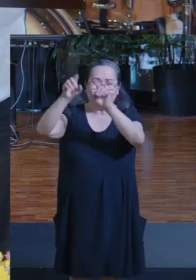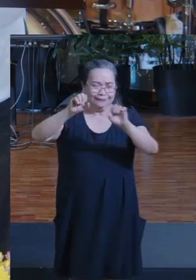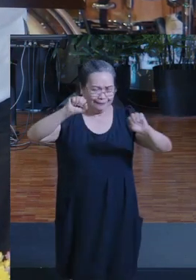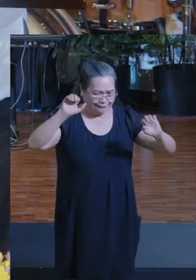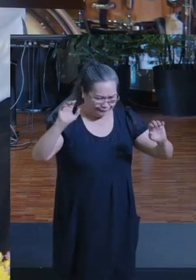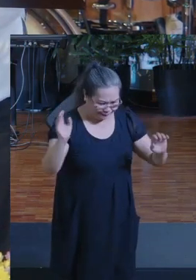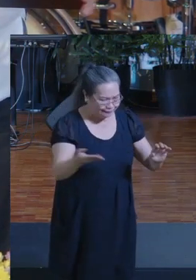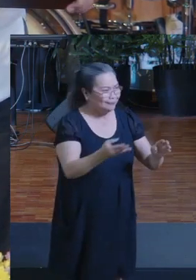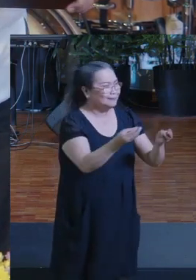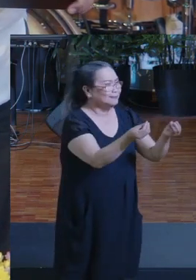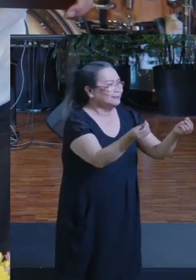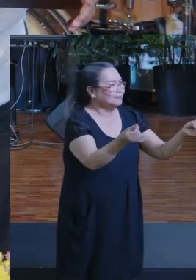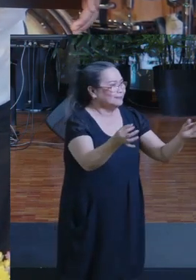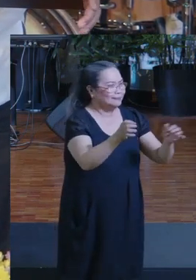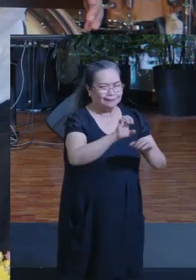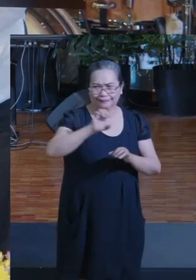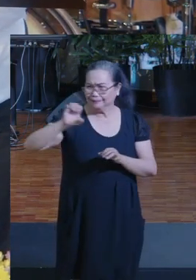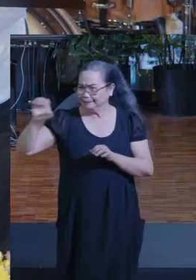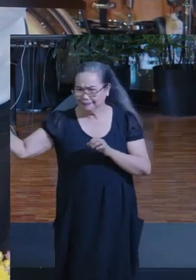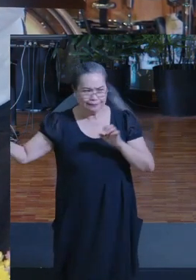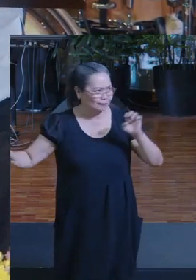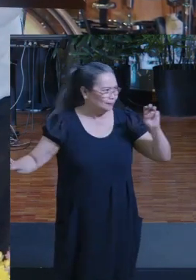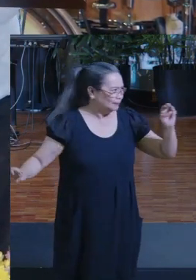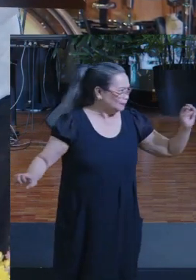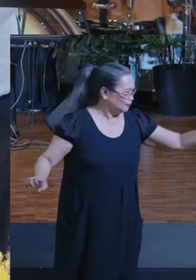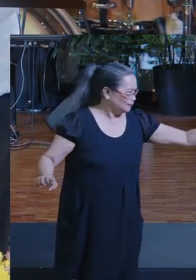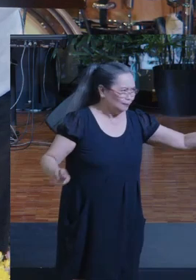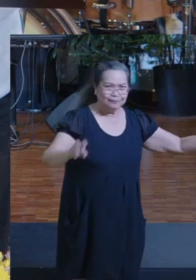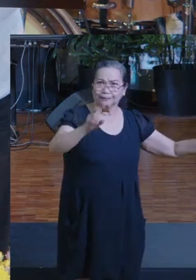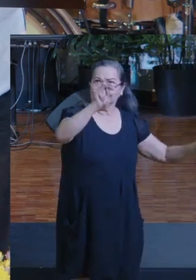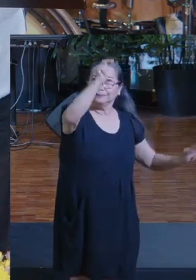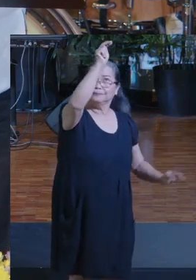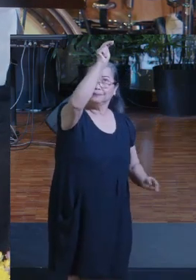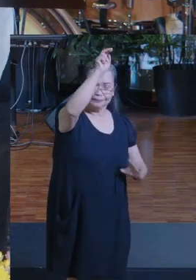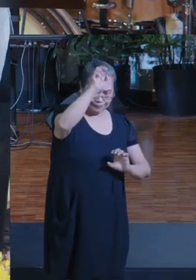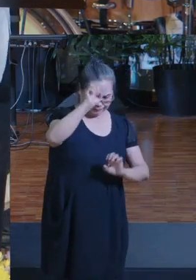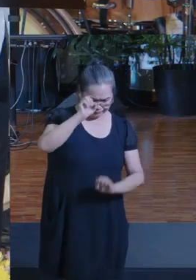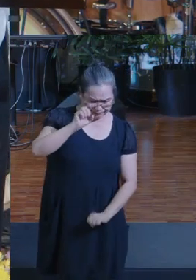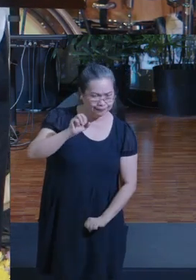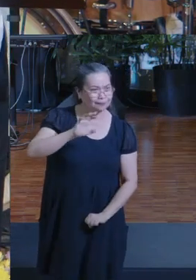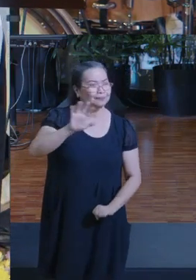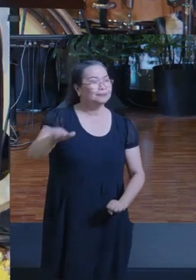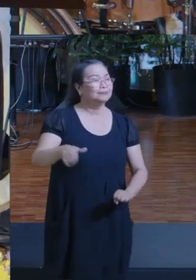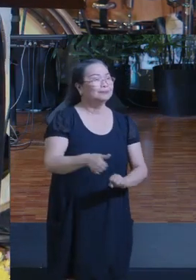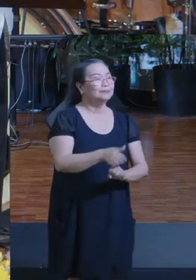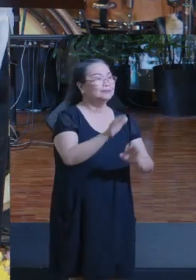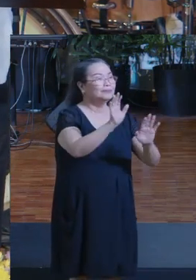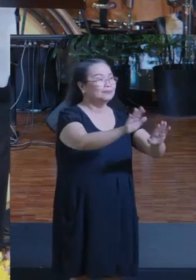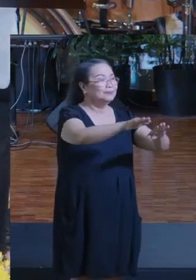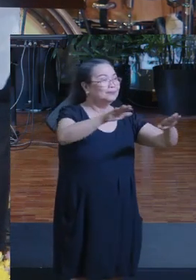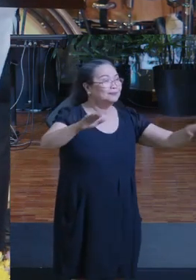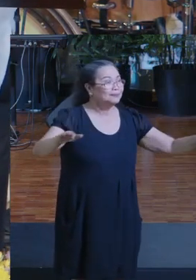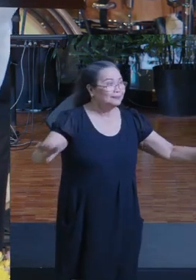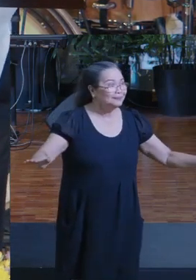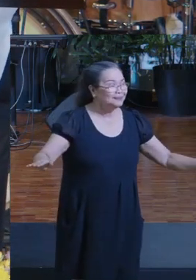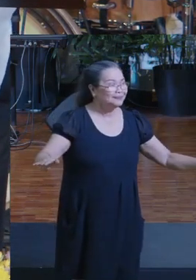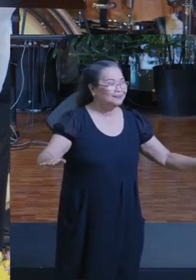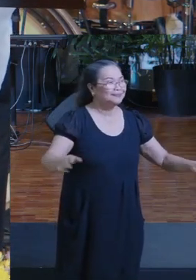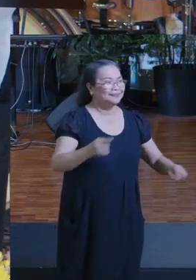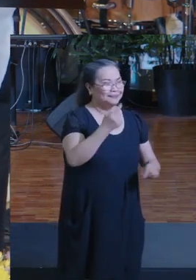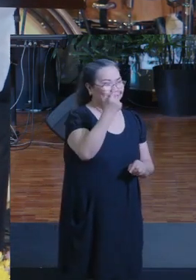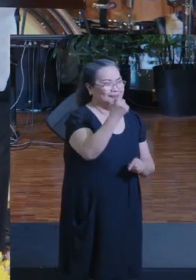to the west and to the east and to the north and to the south. And in you and in your offspring, sabi ni Pablo, singular,